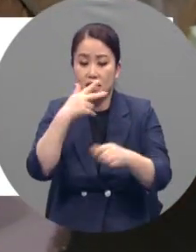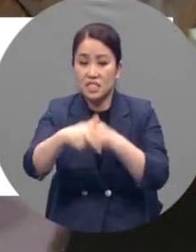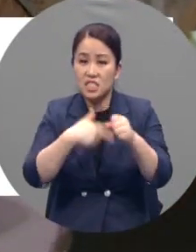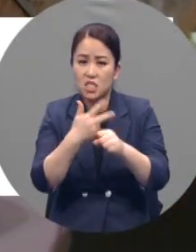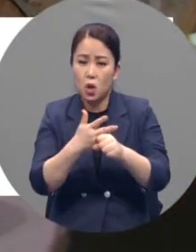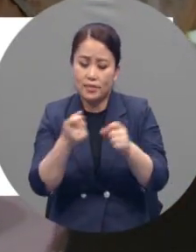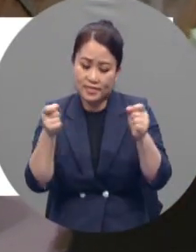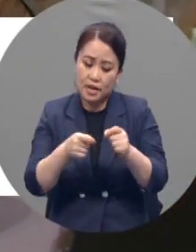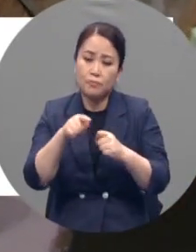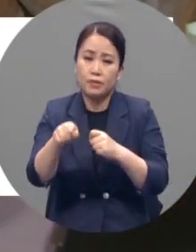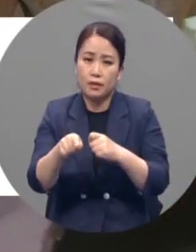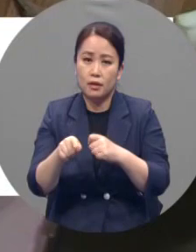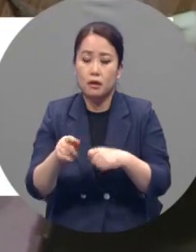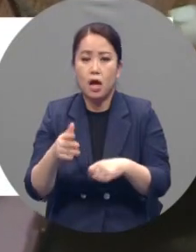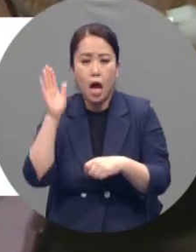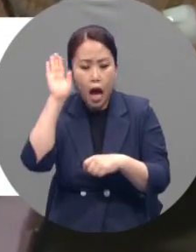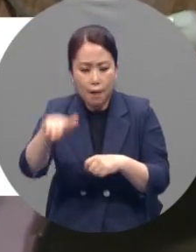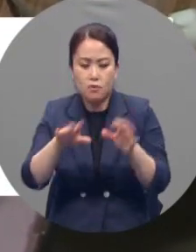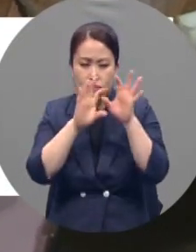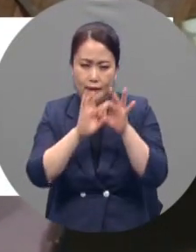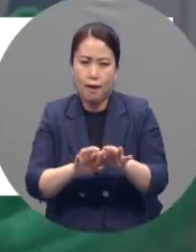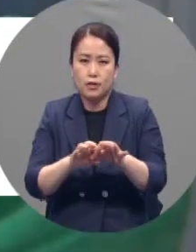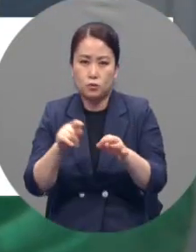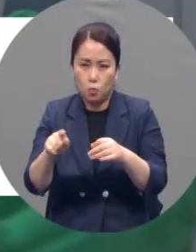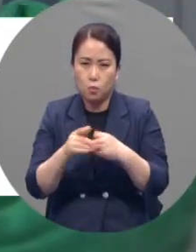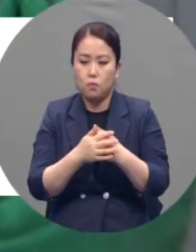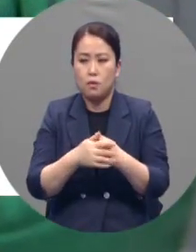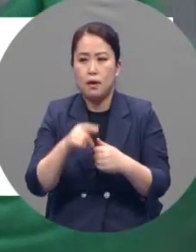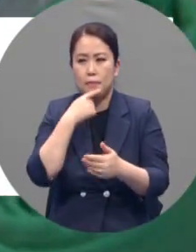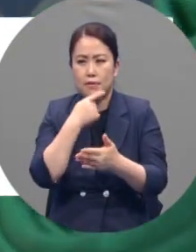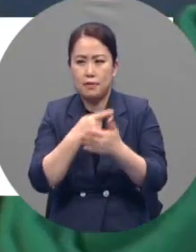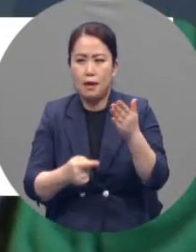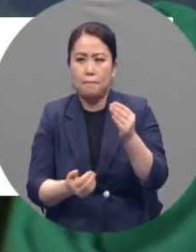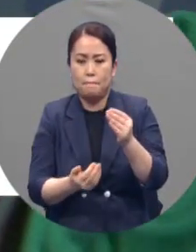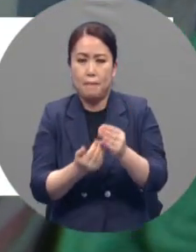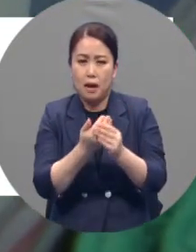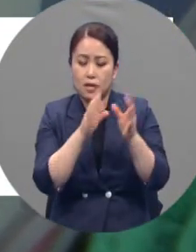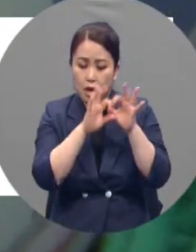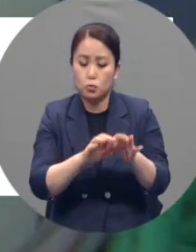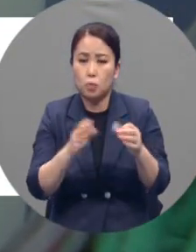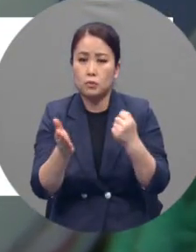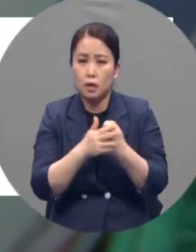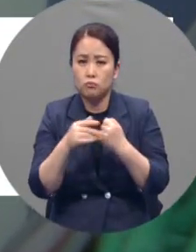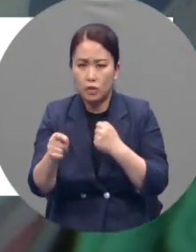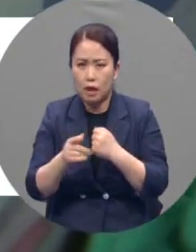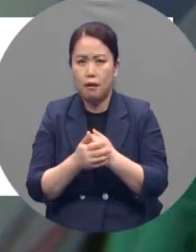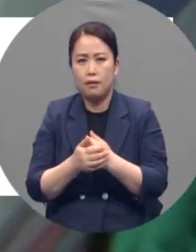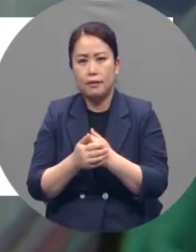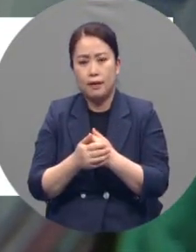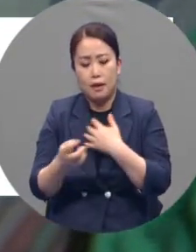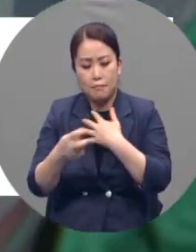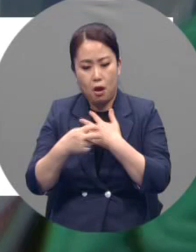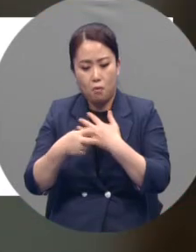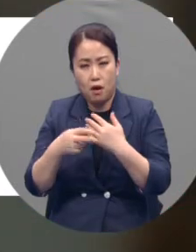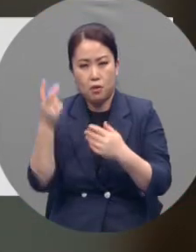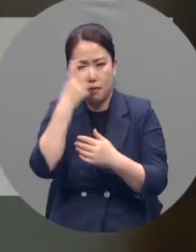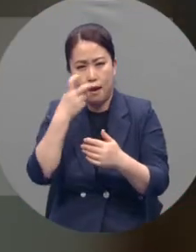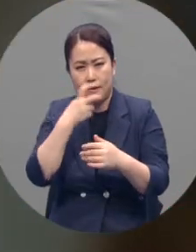아닌가. 앞으로도 제가 또 계속적으로 피해를 보고 봐야 될 상황이다 보니까 병원의 관리가 얼마나 좀 엉망으로